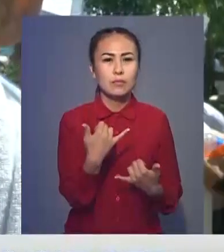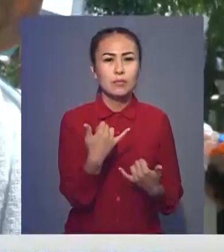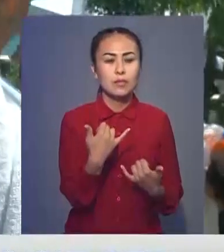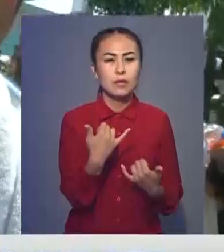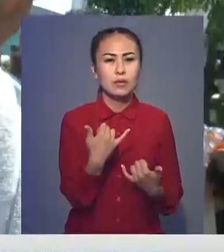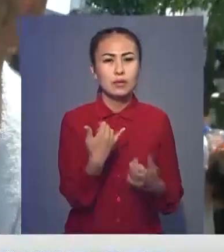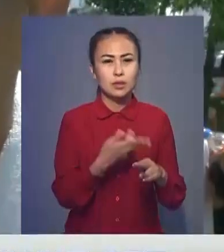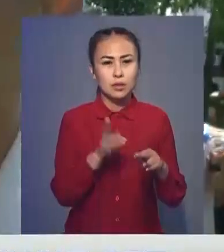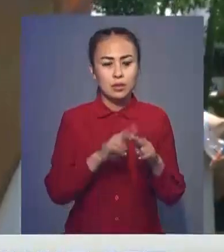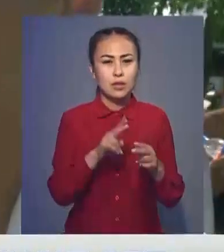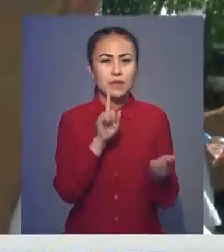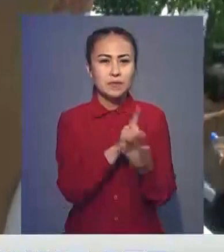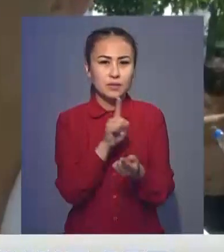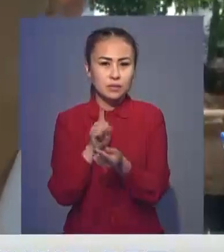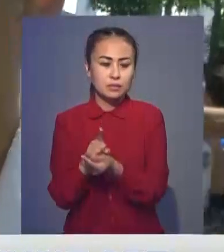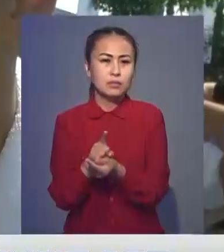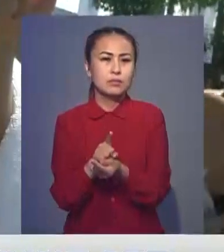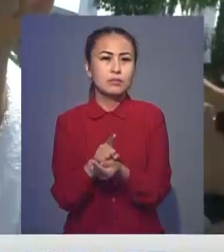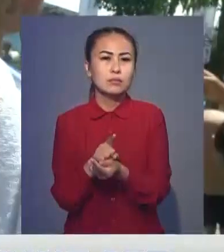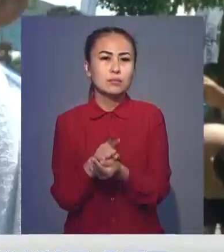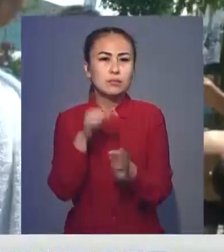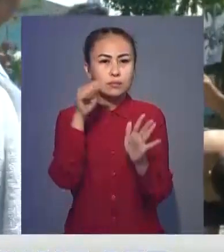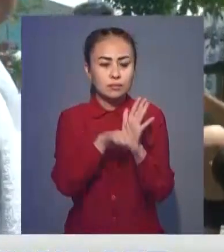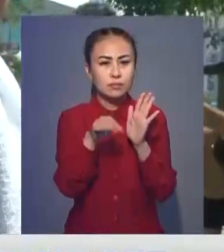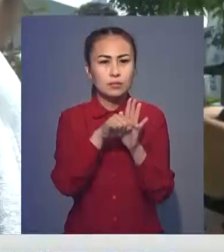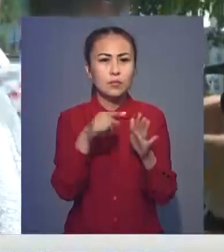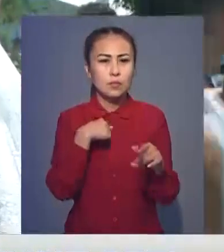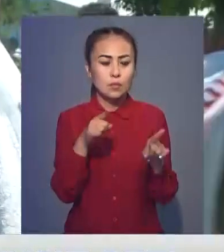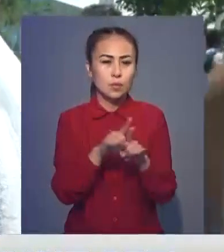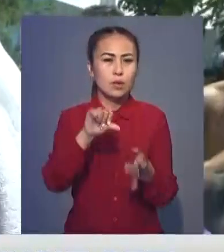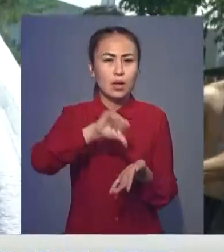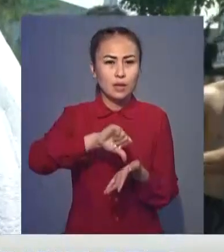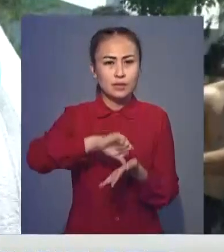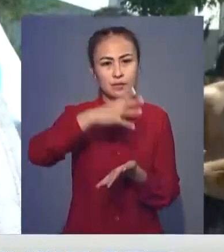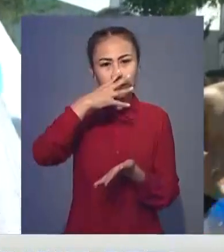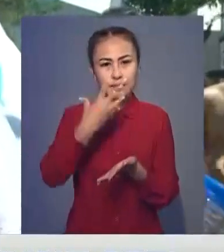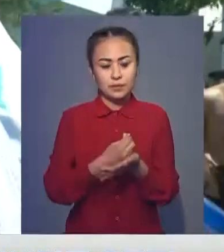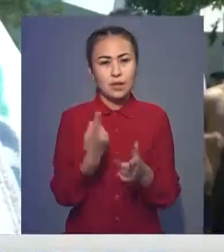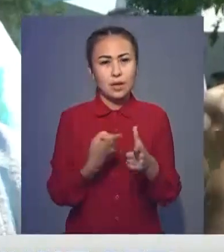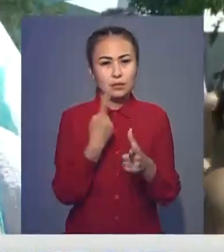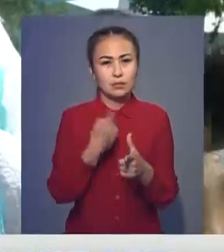кросс-континентал жүзушілердің арасында менде осындай қатысып, өзімнің атымды